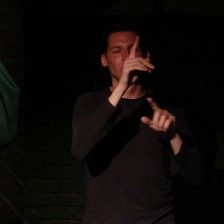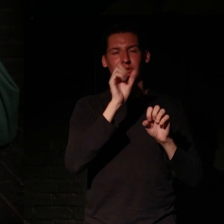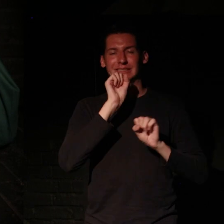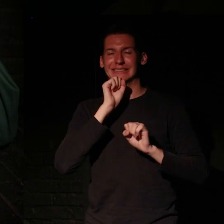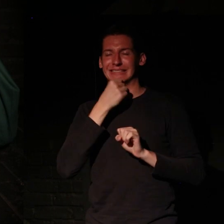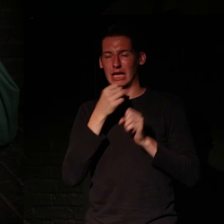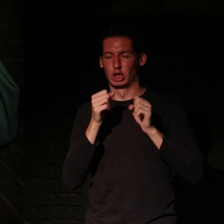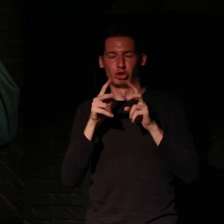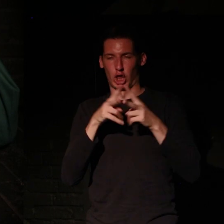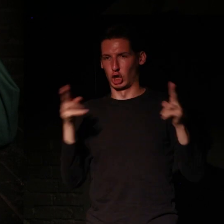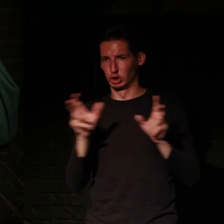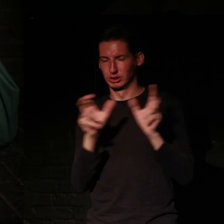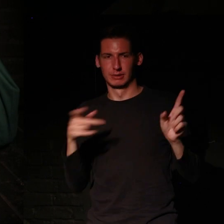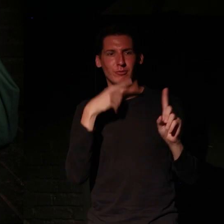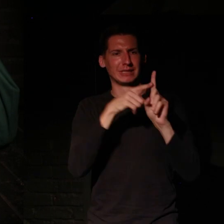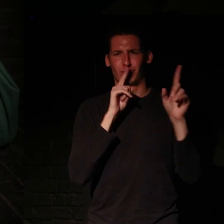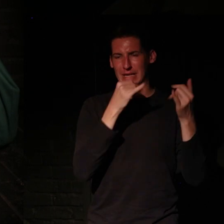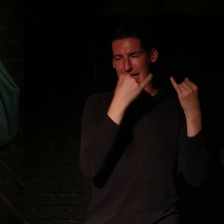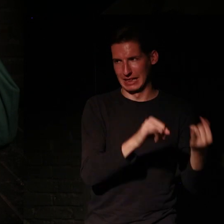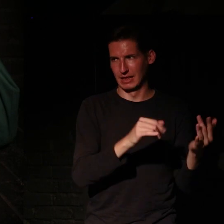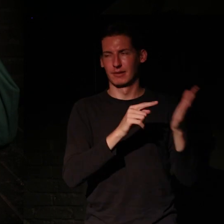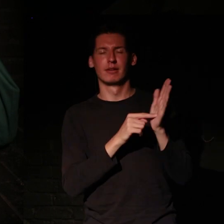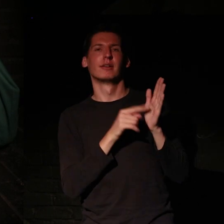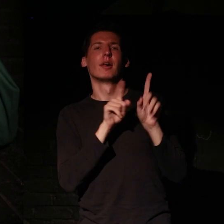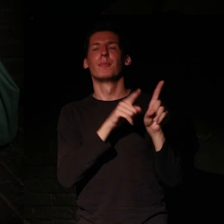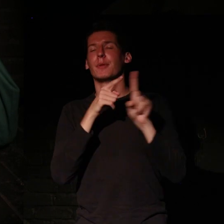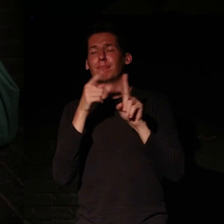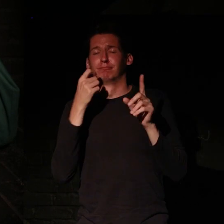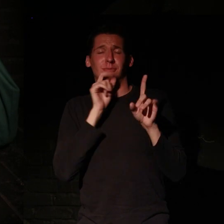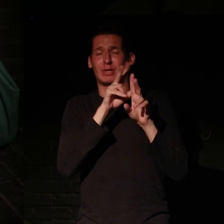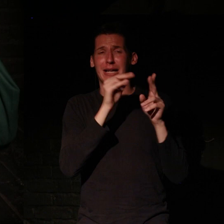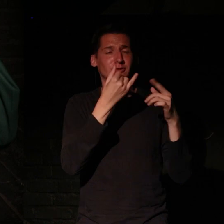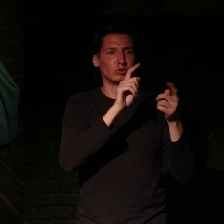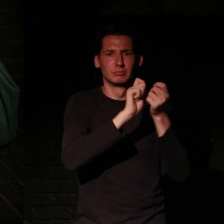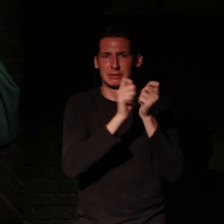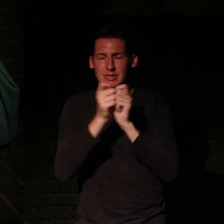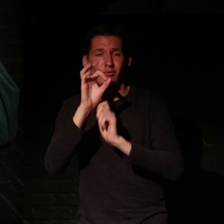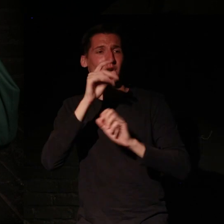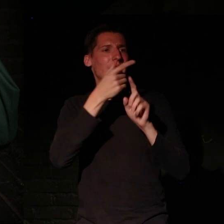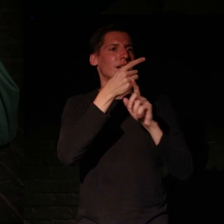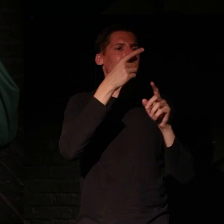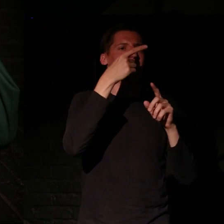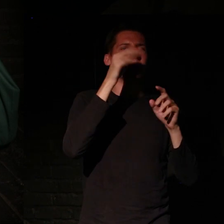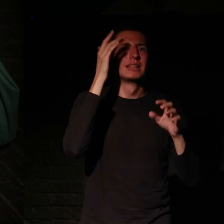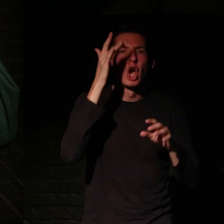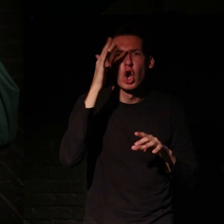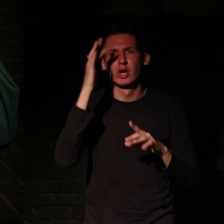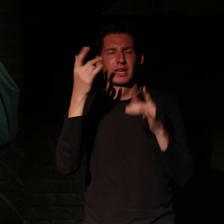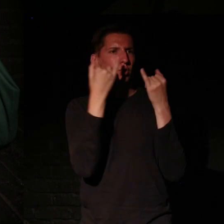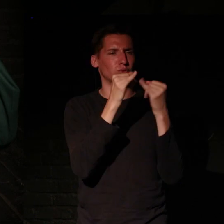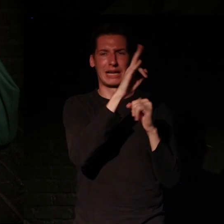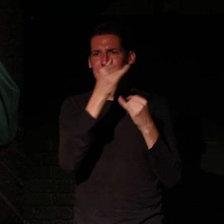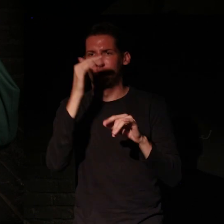taka, a nie inna. To wszystko są domysły, to wszystko są hipotezy, ale też dzięki